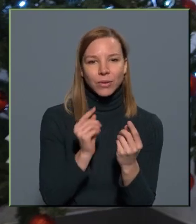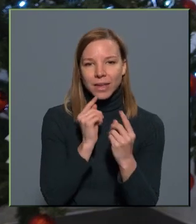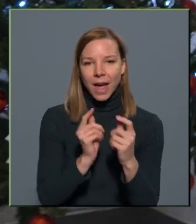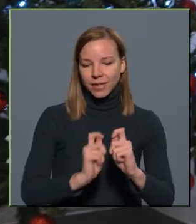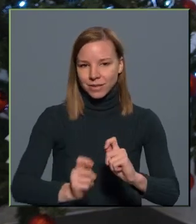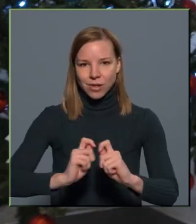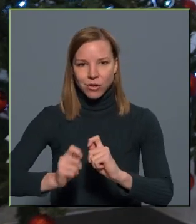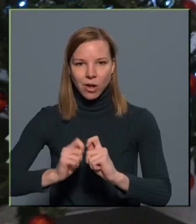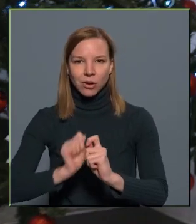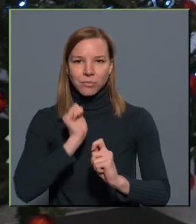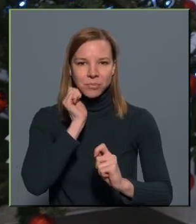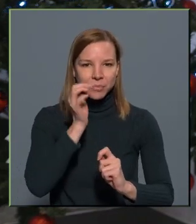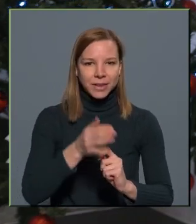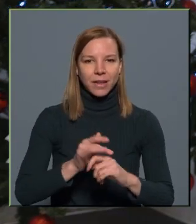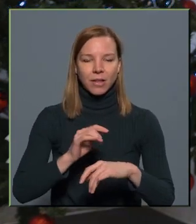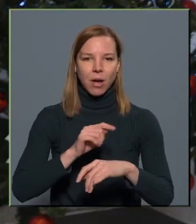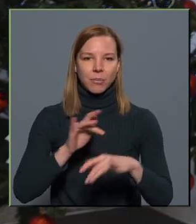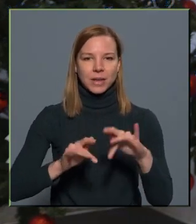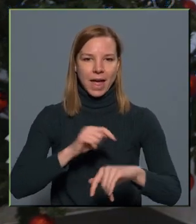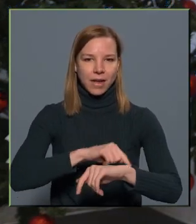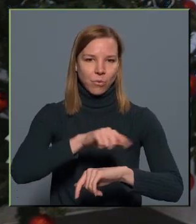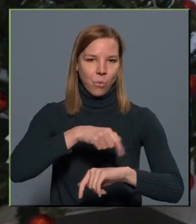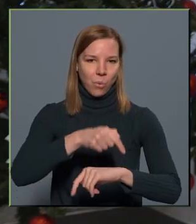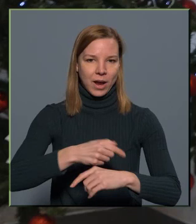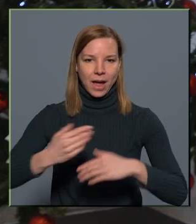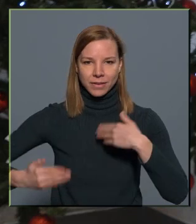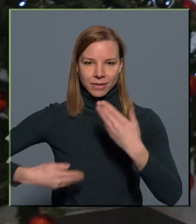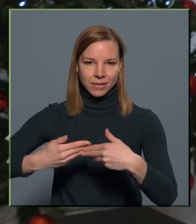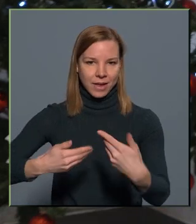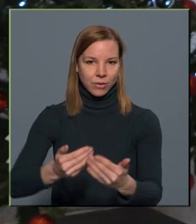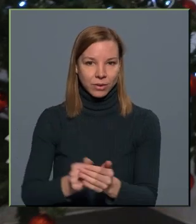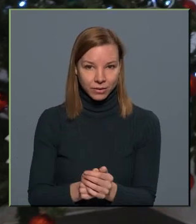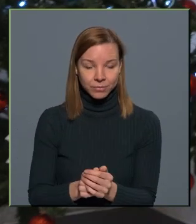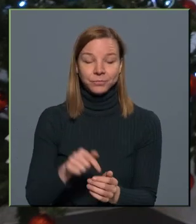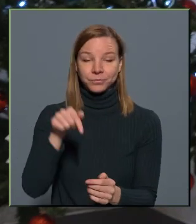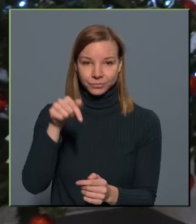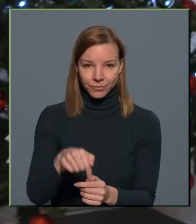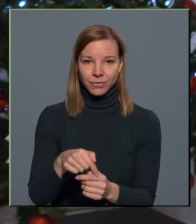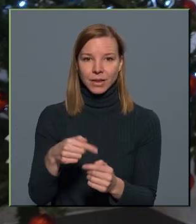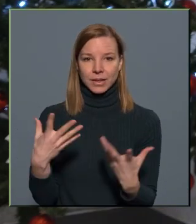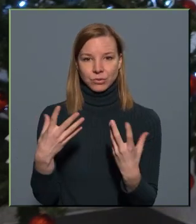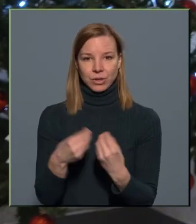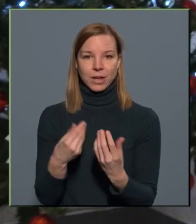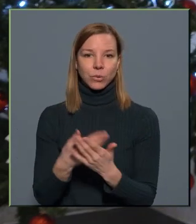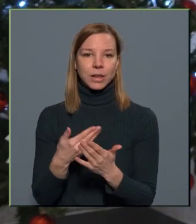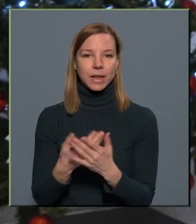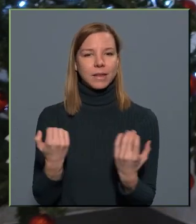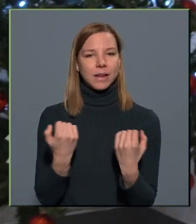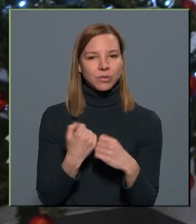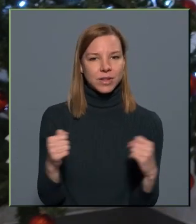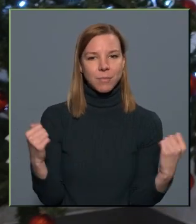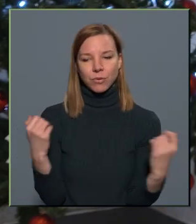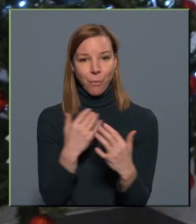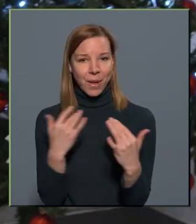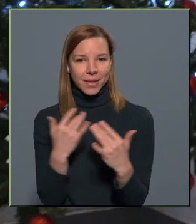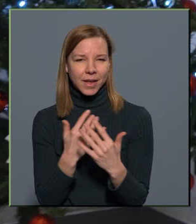naponta egy pár órát el tudnak költeni együtt, együtt lehessenek, és szabadon beszélgethessenek, jól